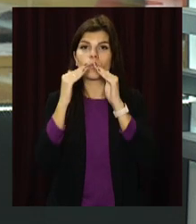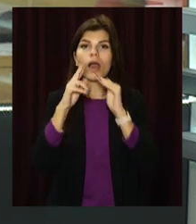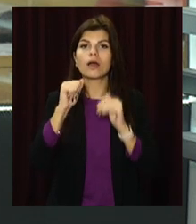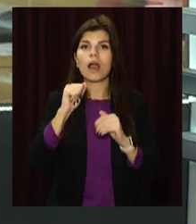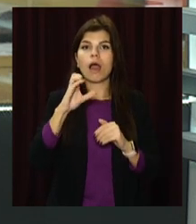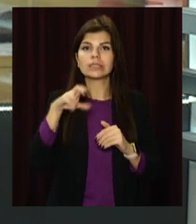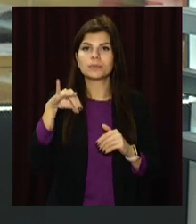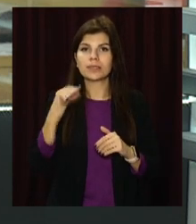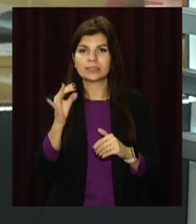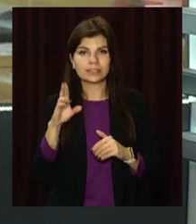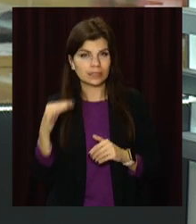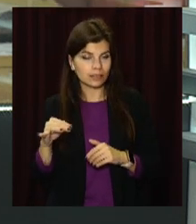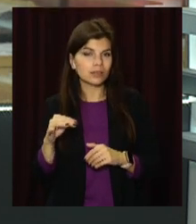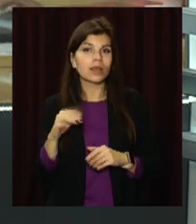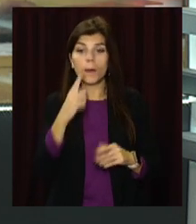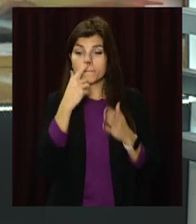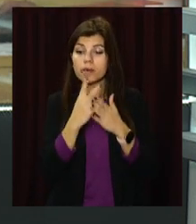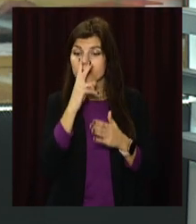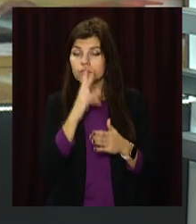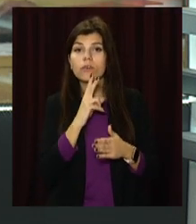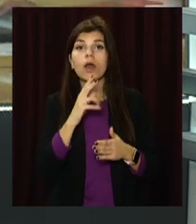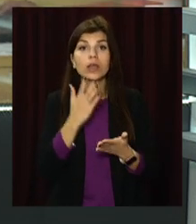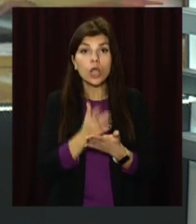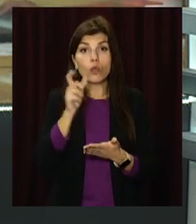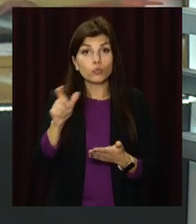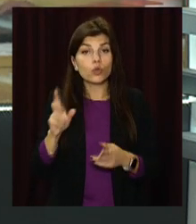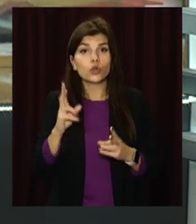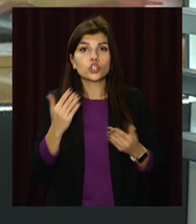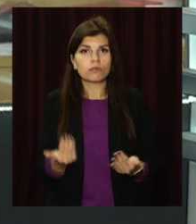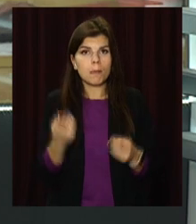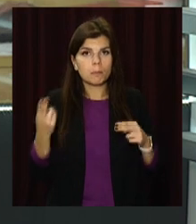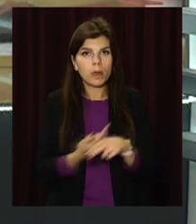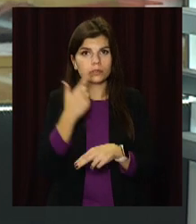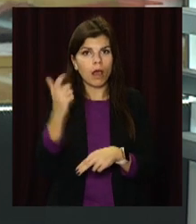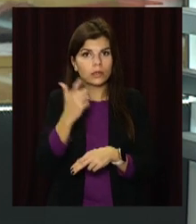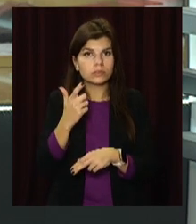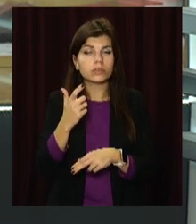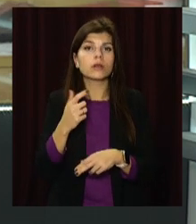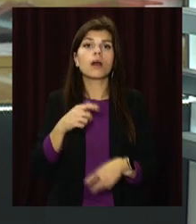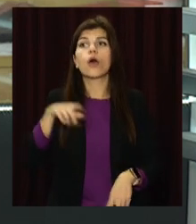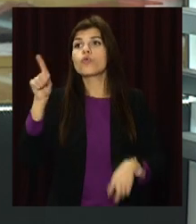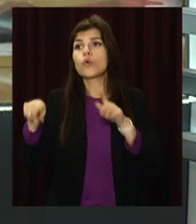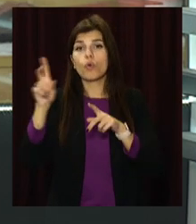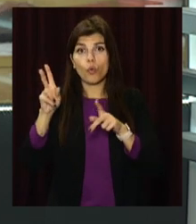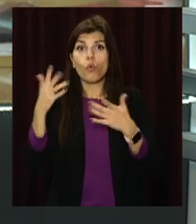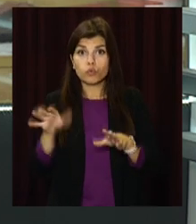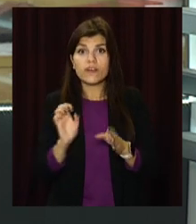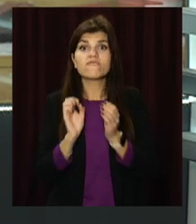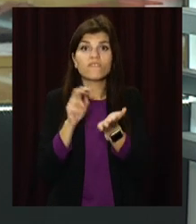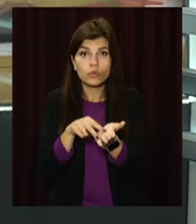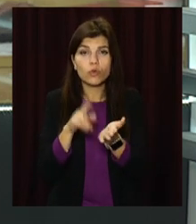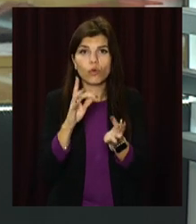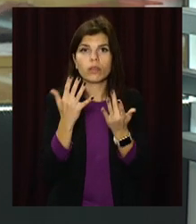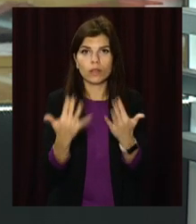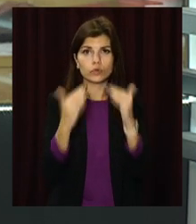та Любарського, які вже майже 2 місяці живуть без газопостачання. Більшості з них вже включили блакитне паливо, проте